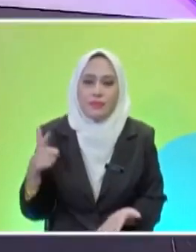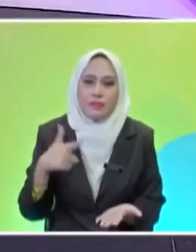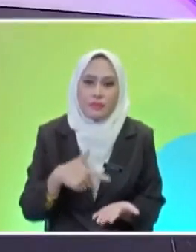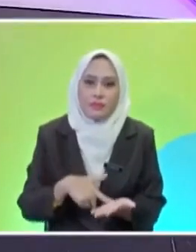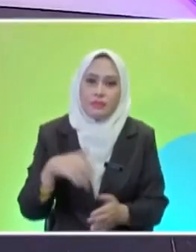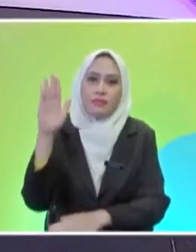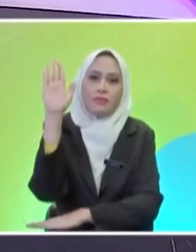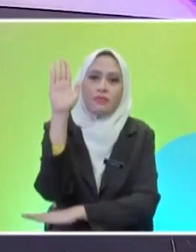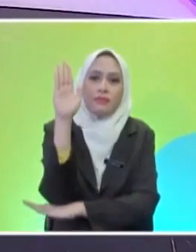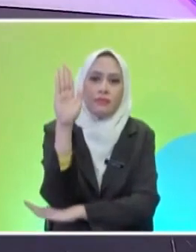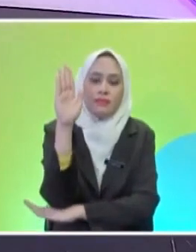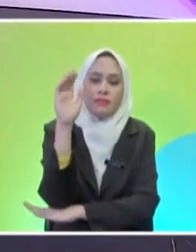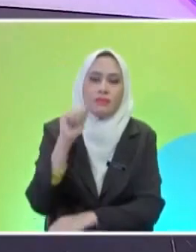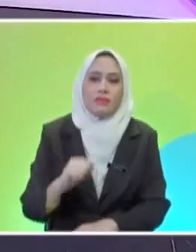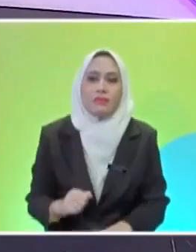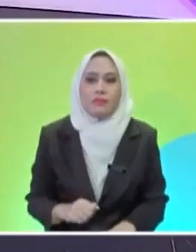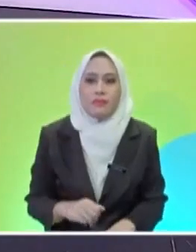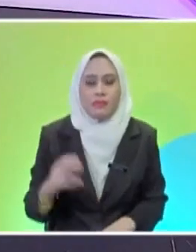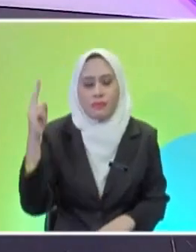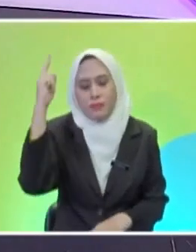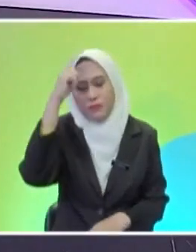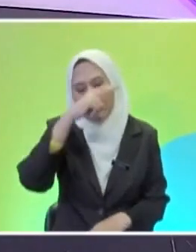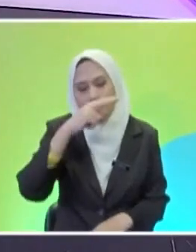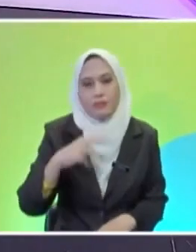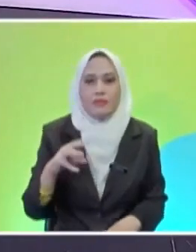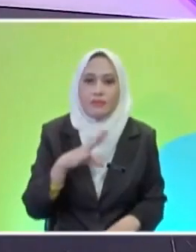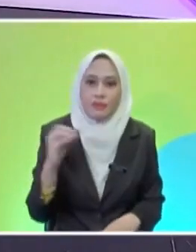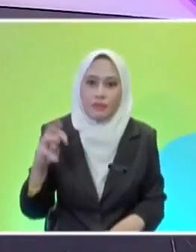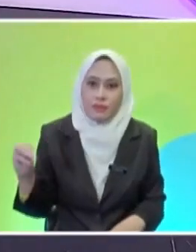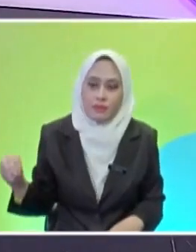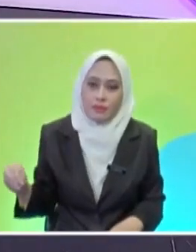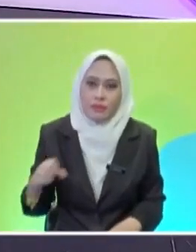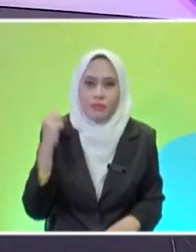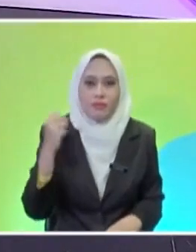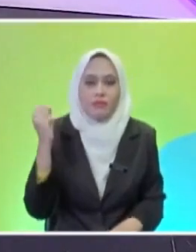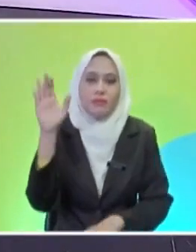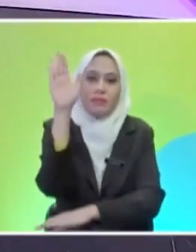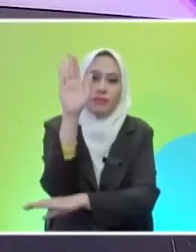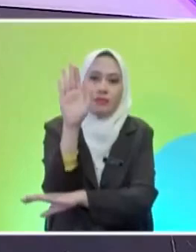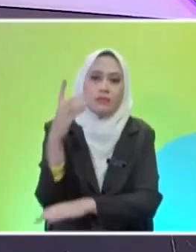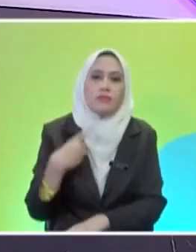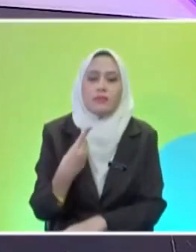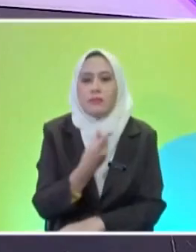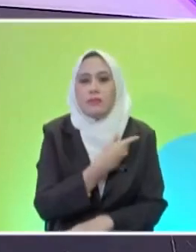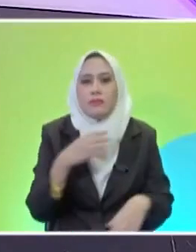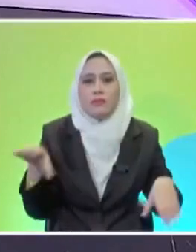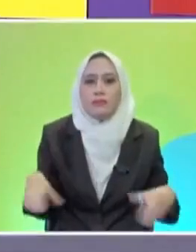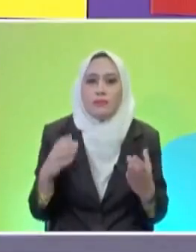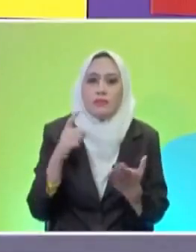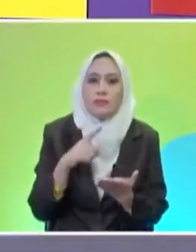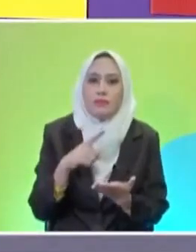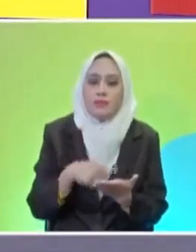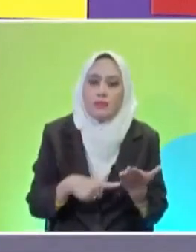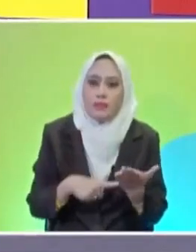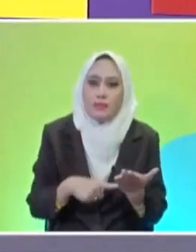tengah hari. Hanif dan murid-murid semua ingat balik, ingat balik. Tengah hari kita buat apa eh? Tengah hari. Dah pergi sekolah saya, lepas tu?